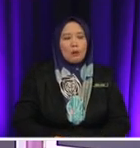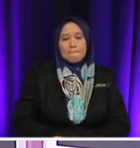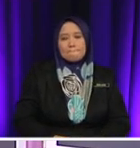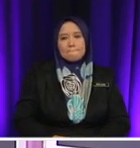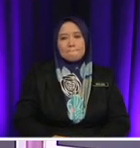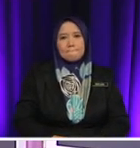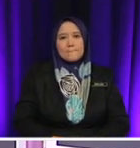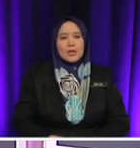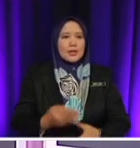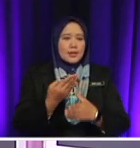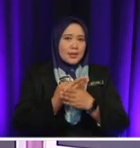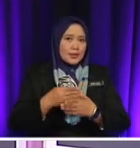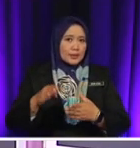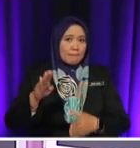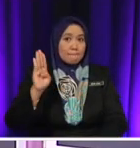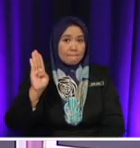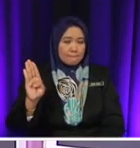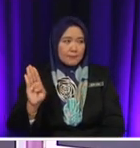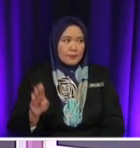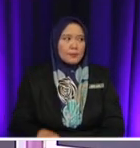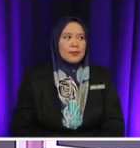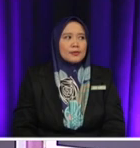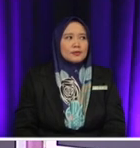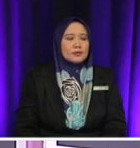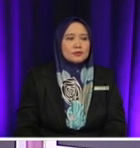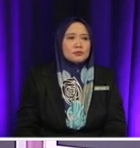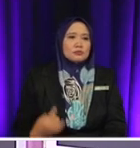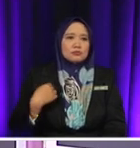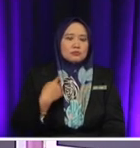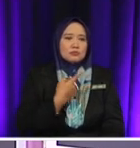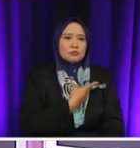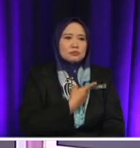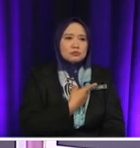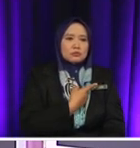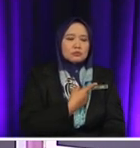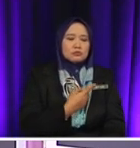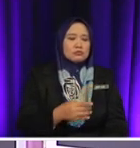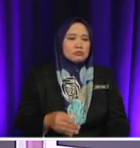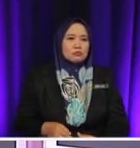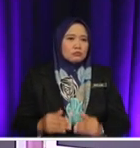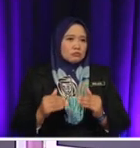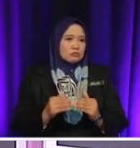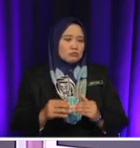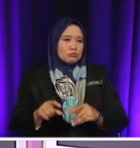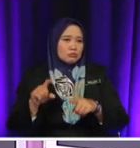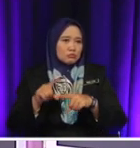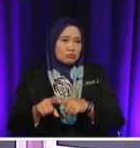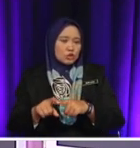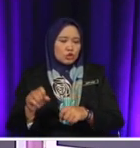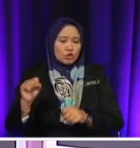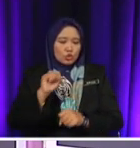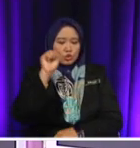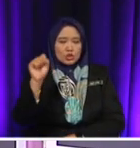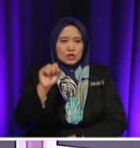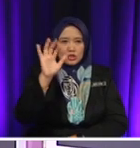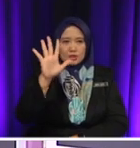satu bahagian B tapi khususnya kita boleh bahagikan dia daripada soalan lima sampai soalan lapan adalah berkait